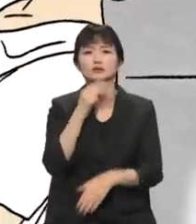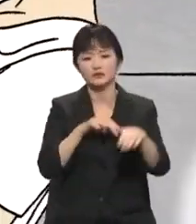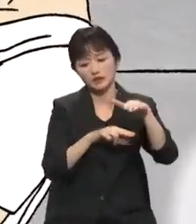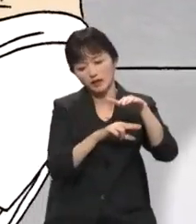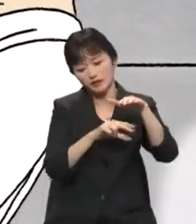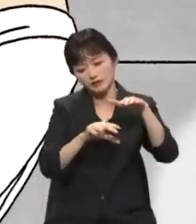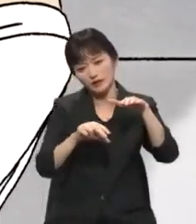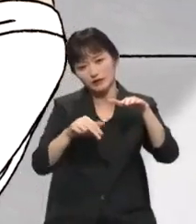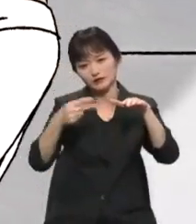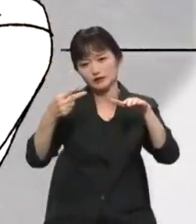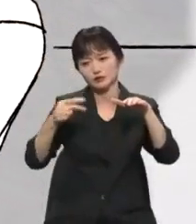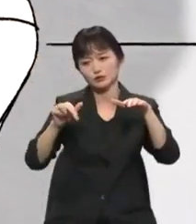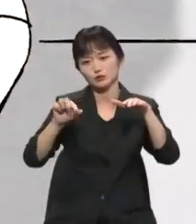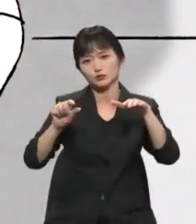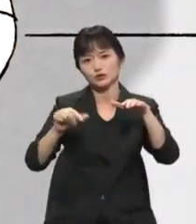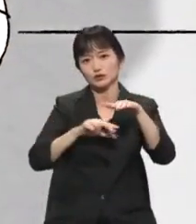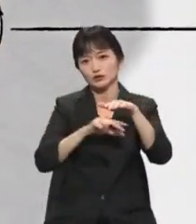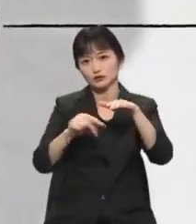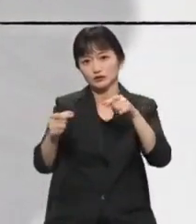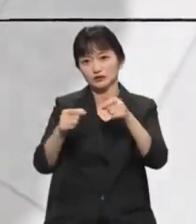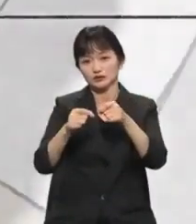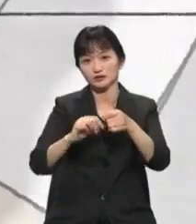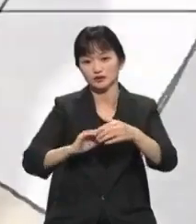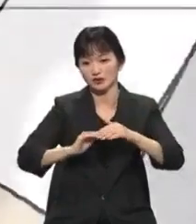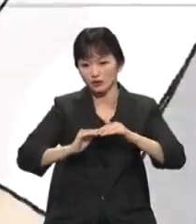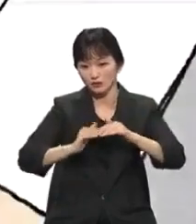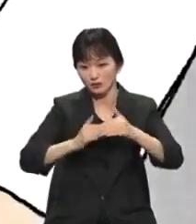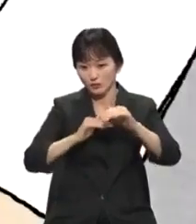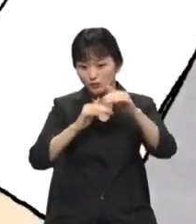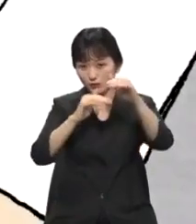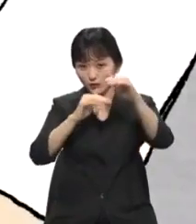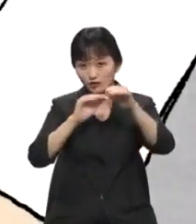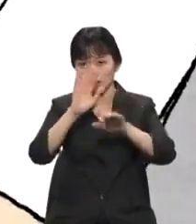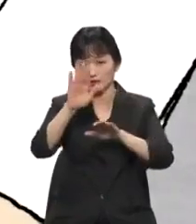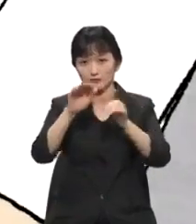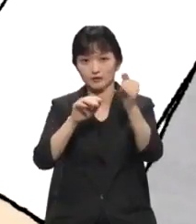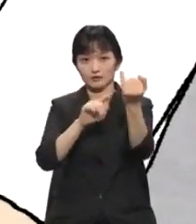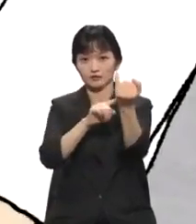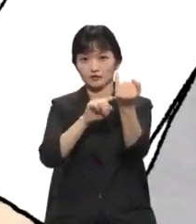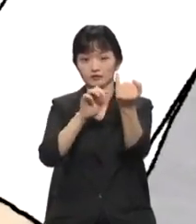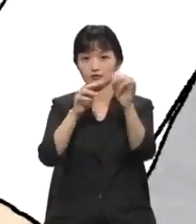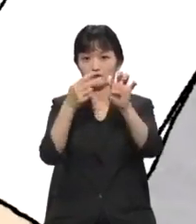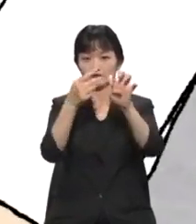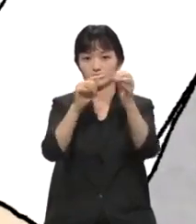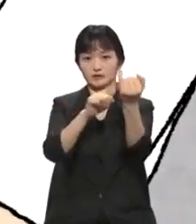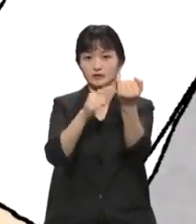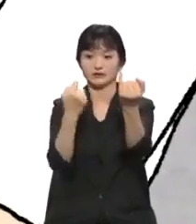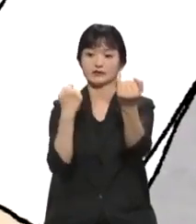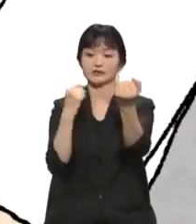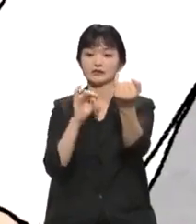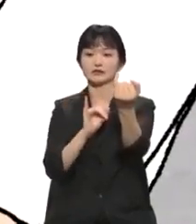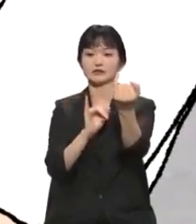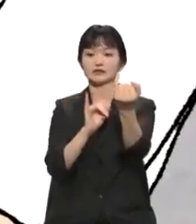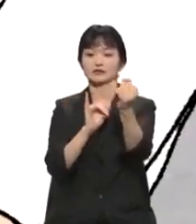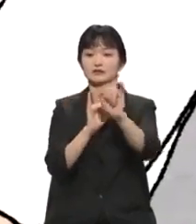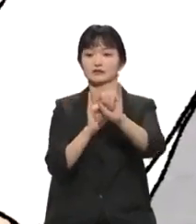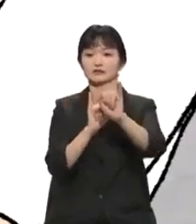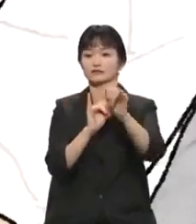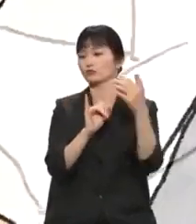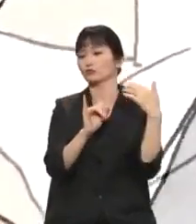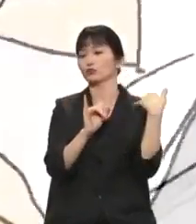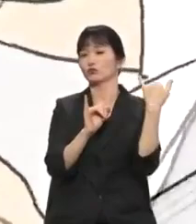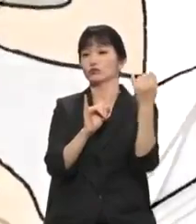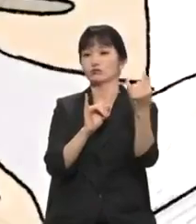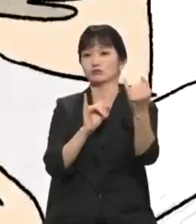에스컬레이터에서 올라가던 에스컬레이터에서 앞서 갔던 40대 여성이 뒤에서 있던 모르는 60대